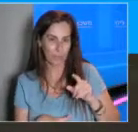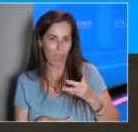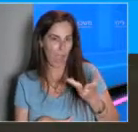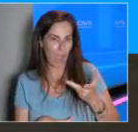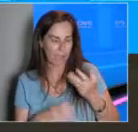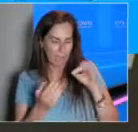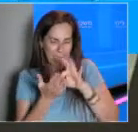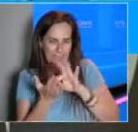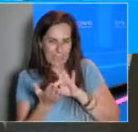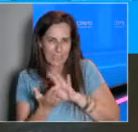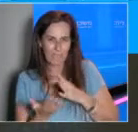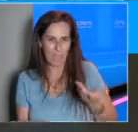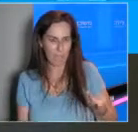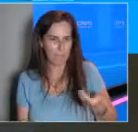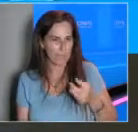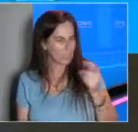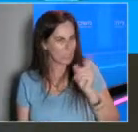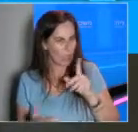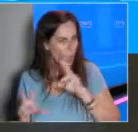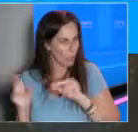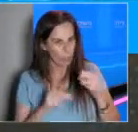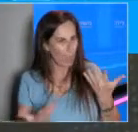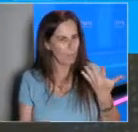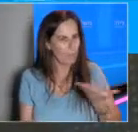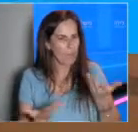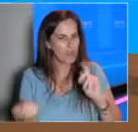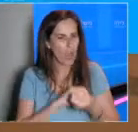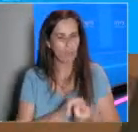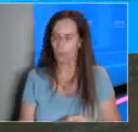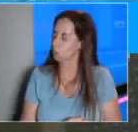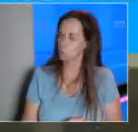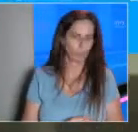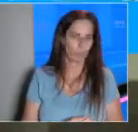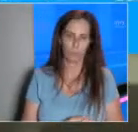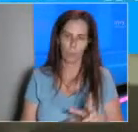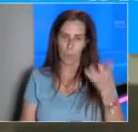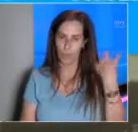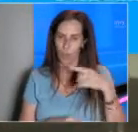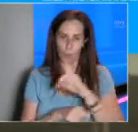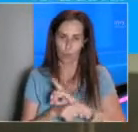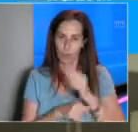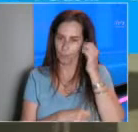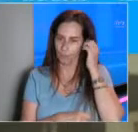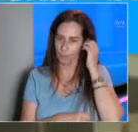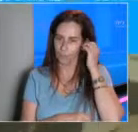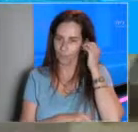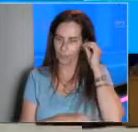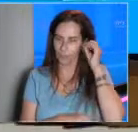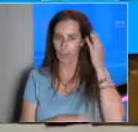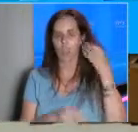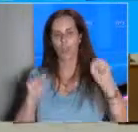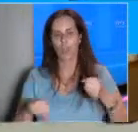רצוף הסעיפים הזה, זה לא היה אותו דבר? לא, אם אתה זוכר, זו הייתה תקופה שהקורונה הייתה